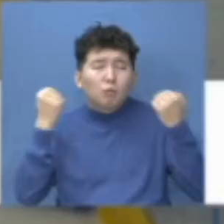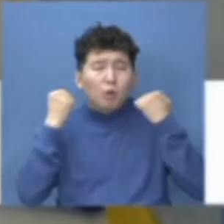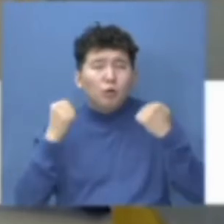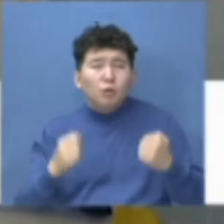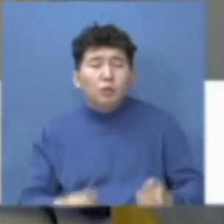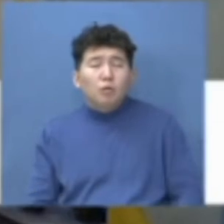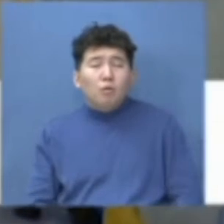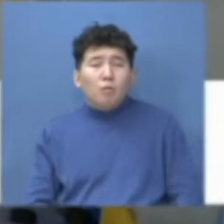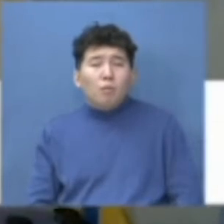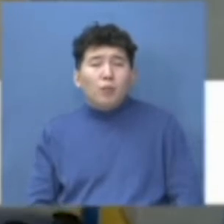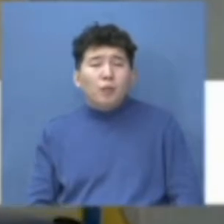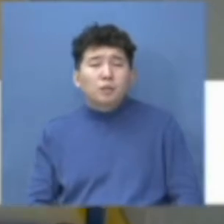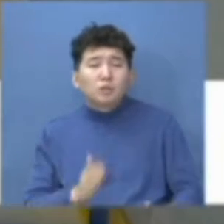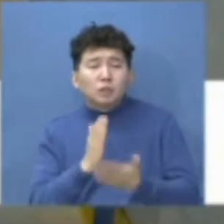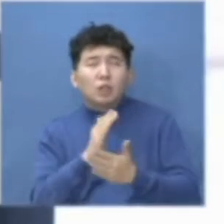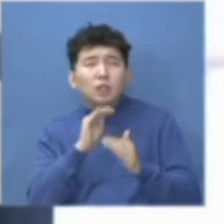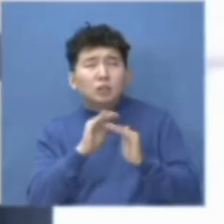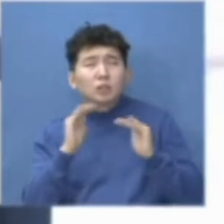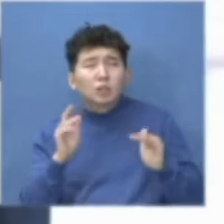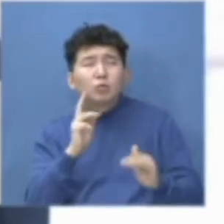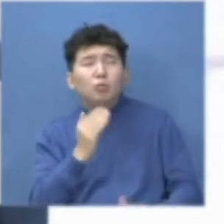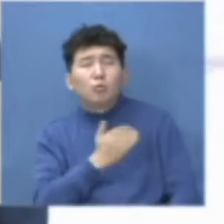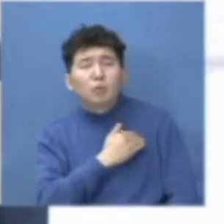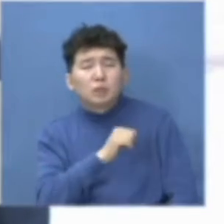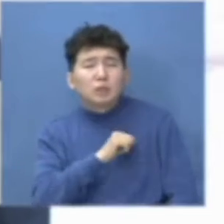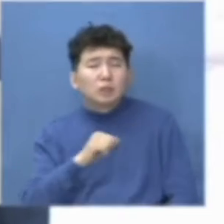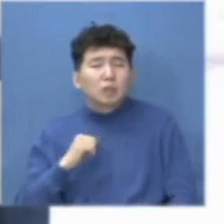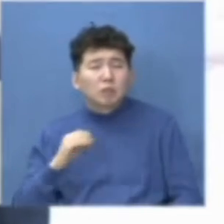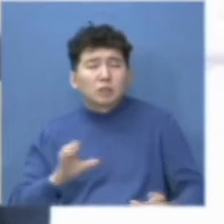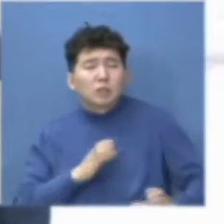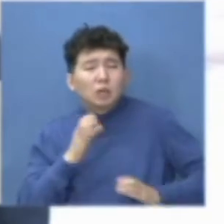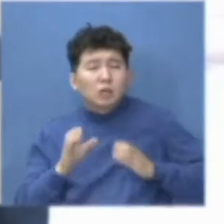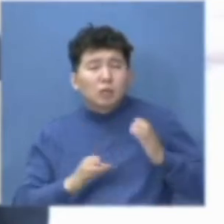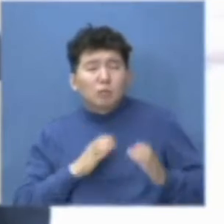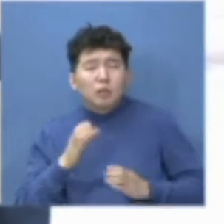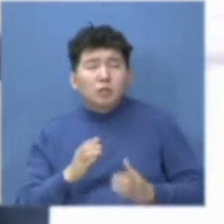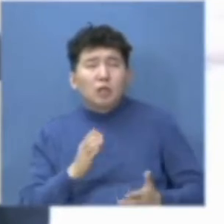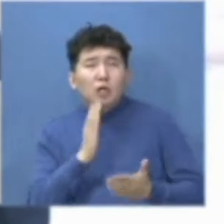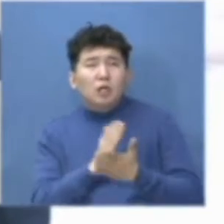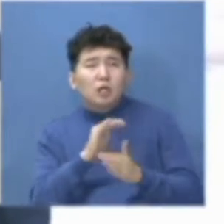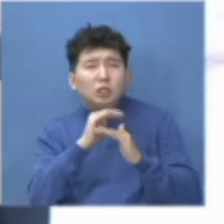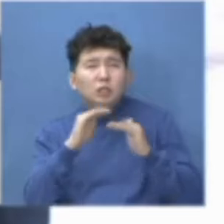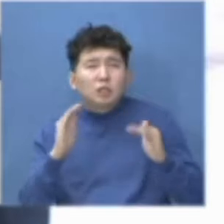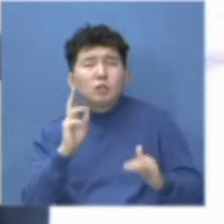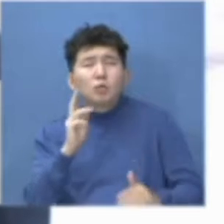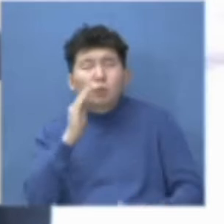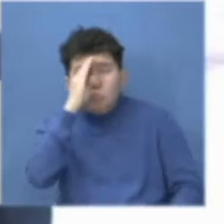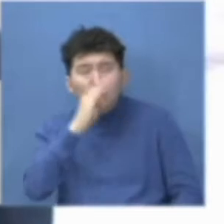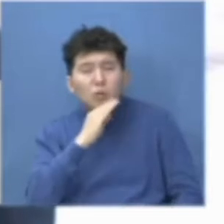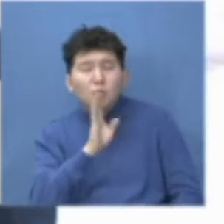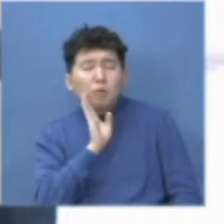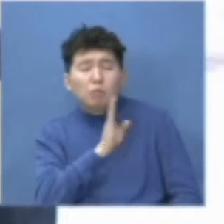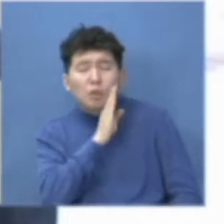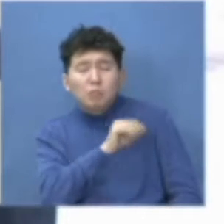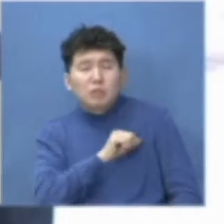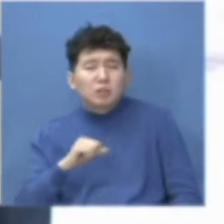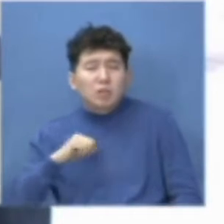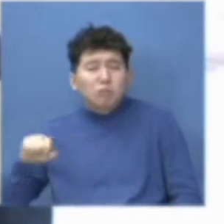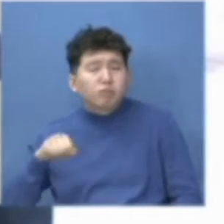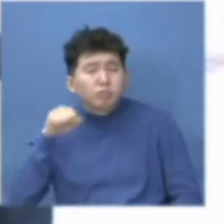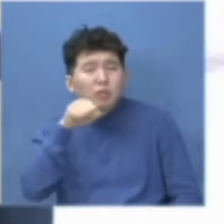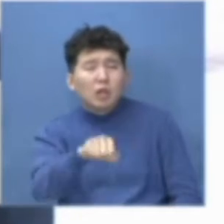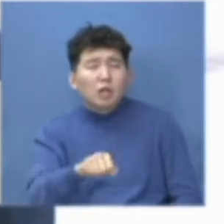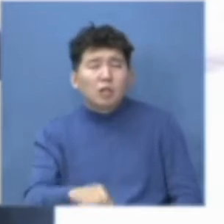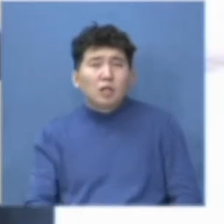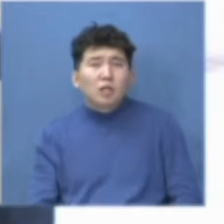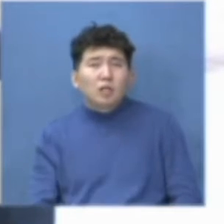дети, которые сами хотят заниматься, а есть такие дети, которых больше родители хотят заниматься, чтобы он занимался. Ну, таким